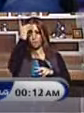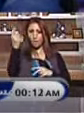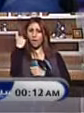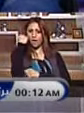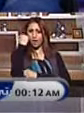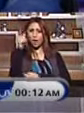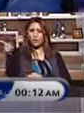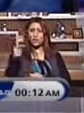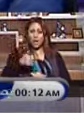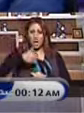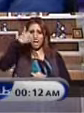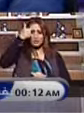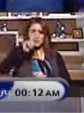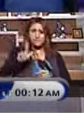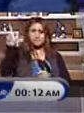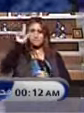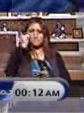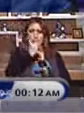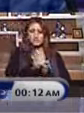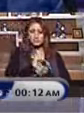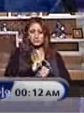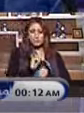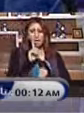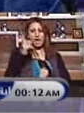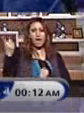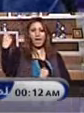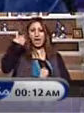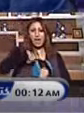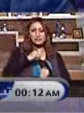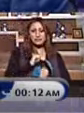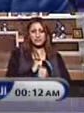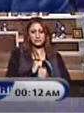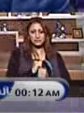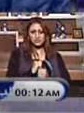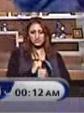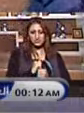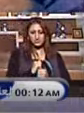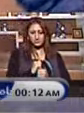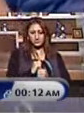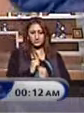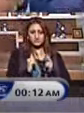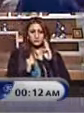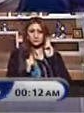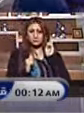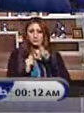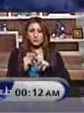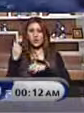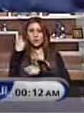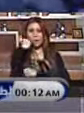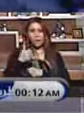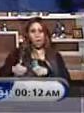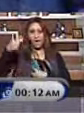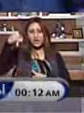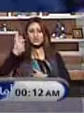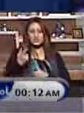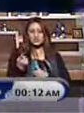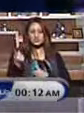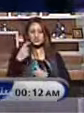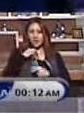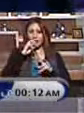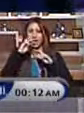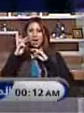مني فيقول عمر ولكنك افضل مني يقول ابو بكر ولكن فضلي بقوتك ها يبقى